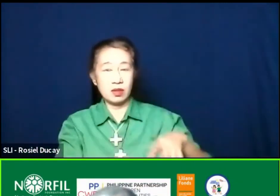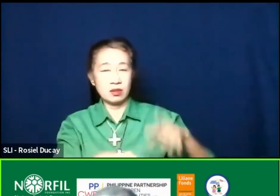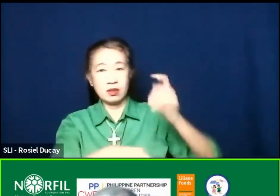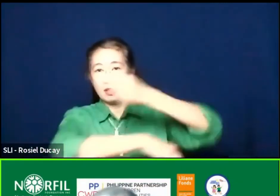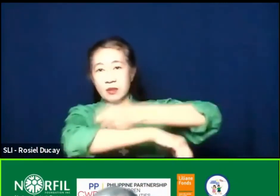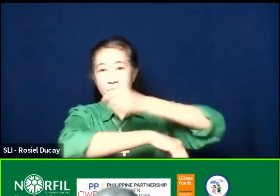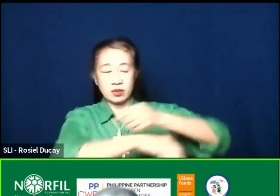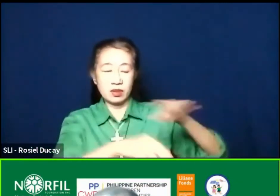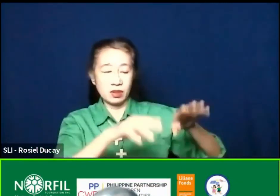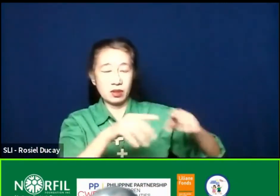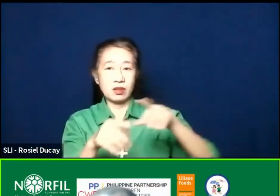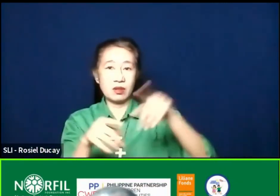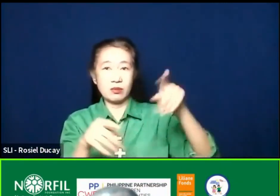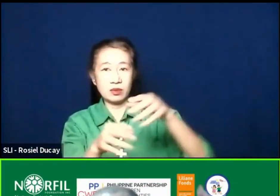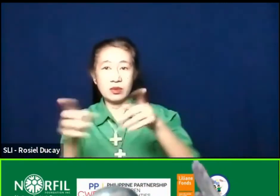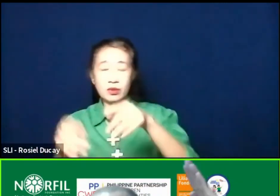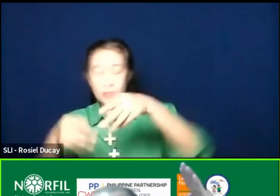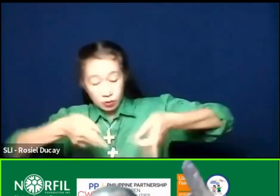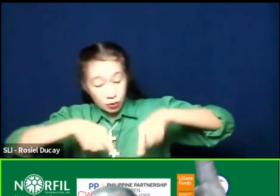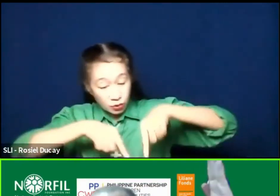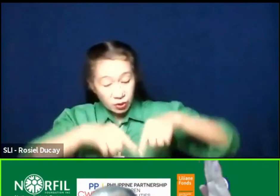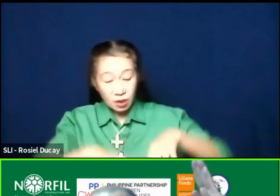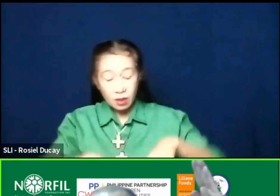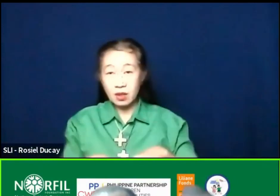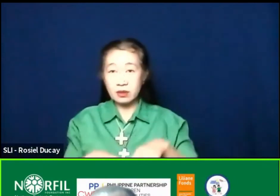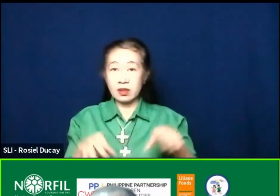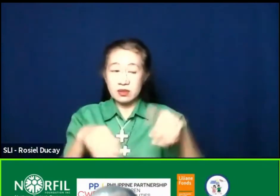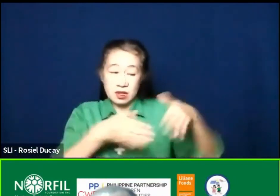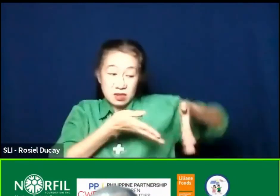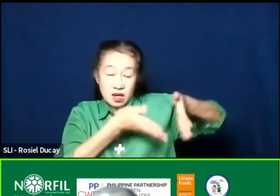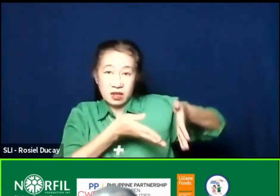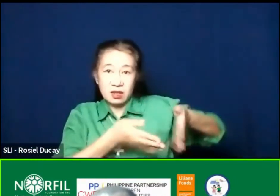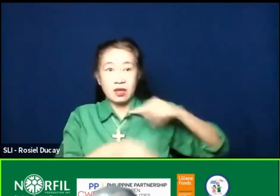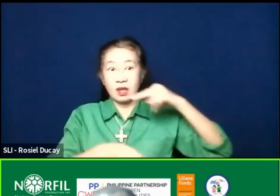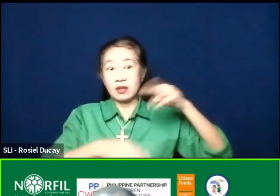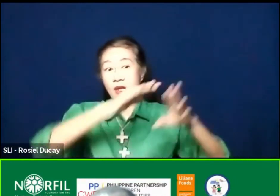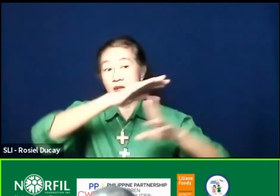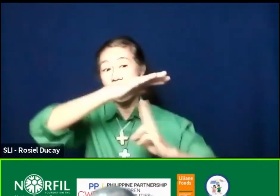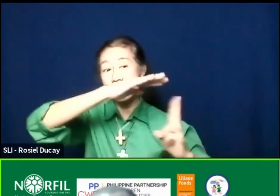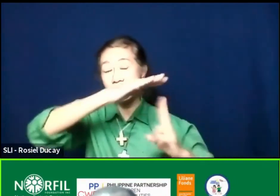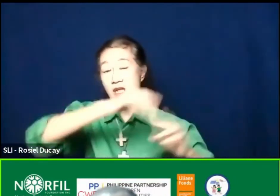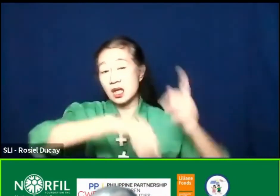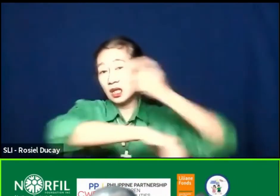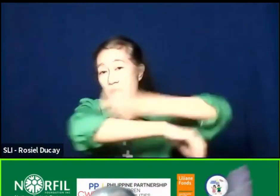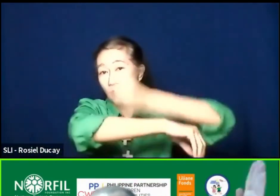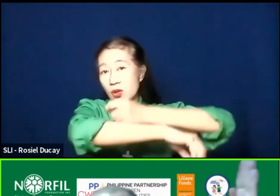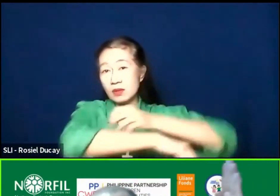naka-crouch ka dyan or kneeling position or tripod positioning. Hindi ka under the bed, under the table,